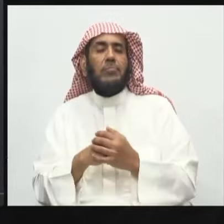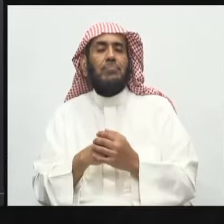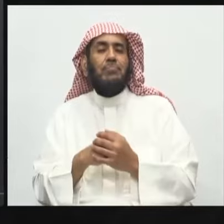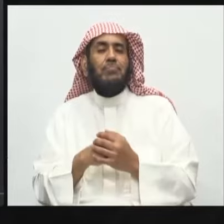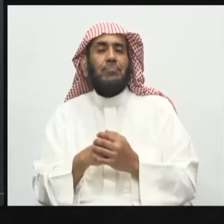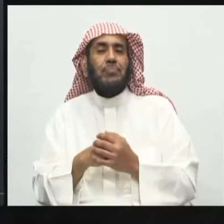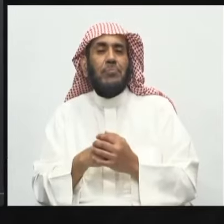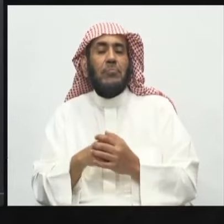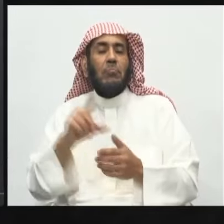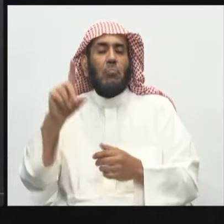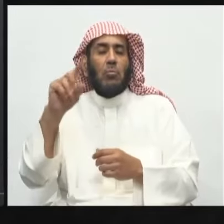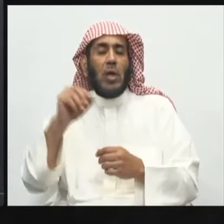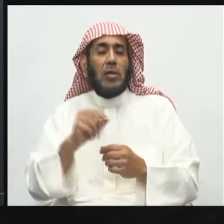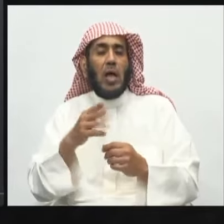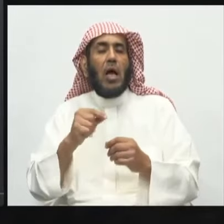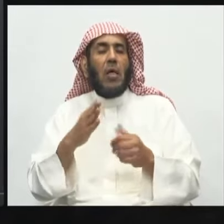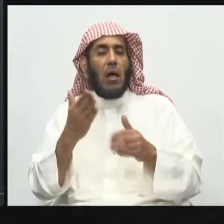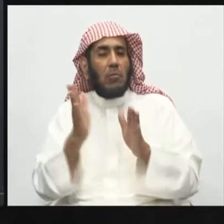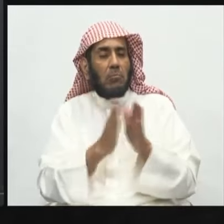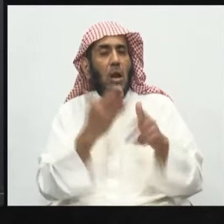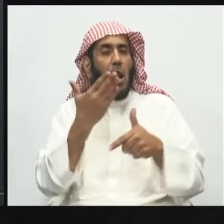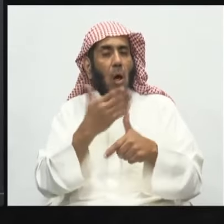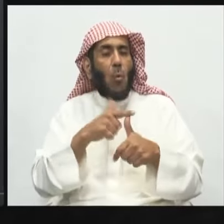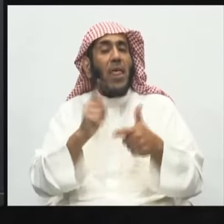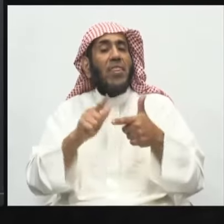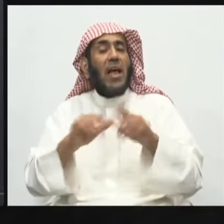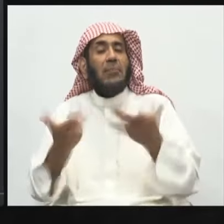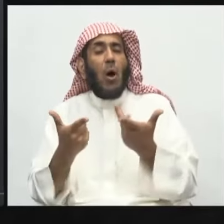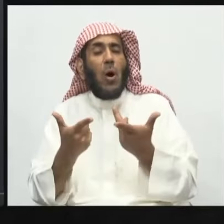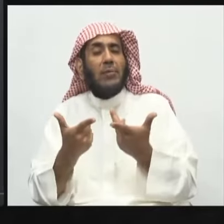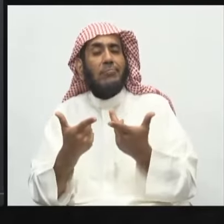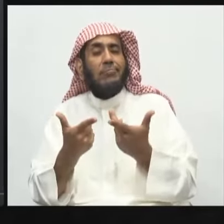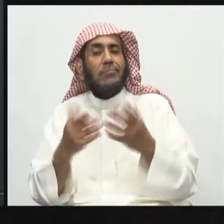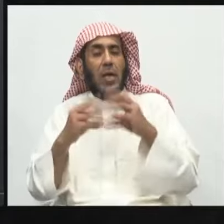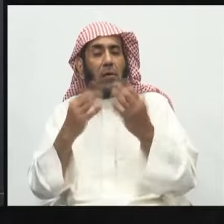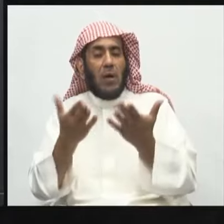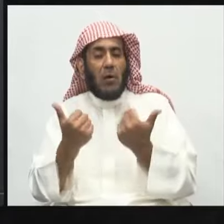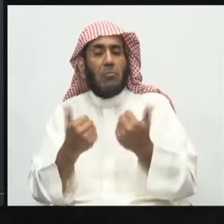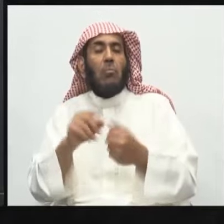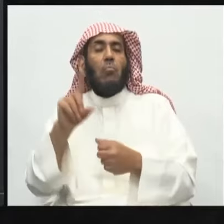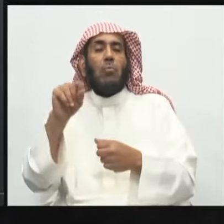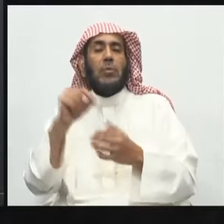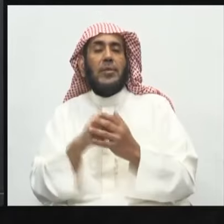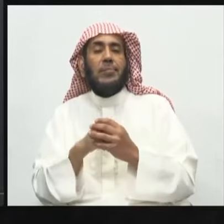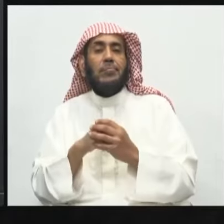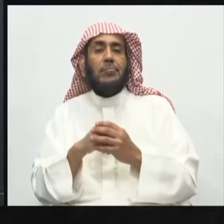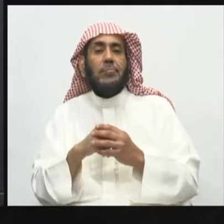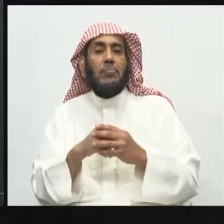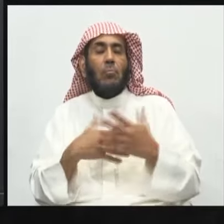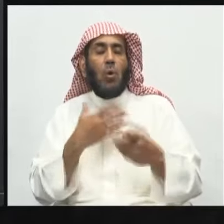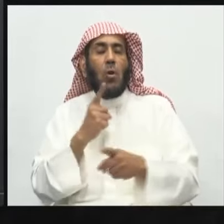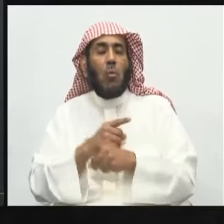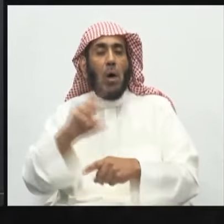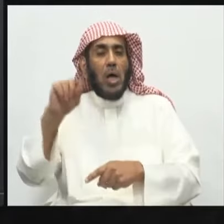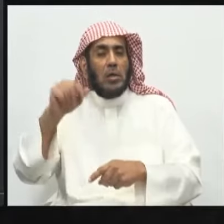جيد ممتاز هذا الشق الاول من التعريف الشق الثاني ممتاز